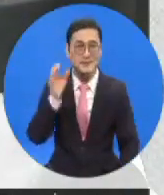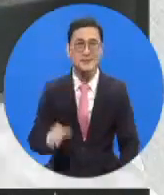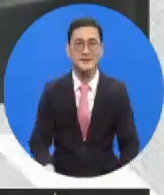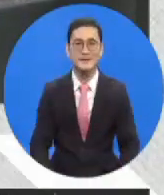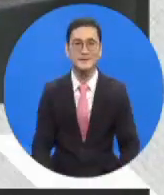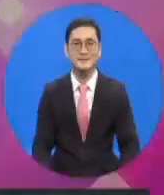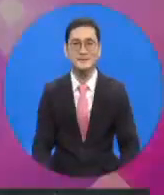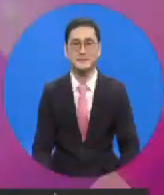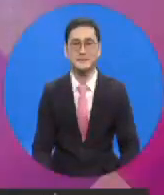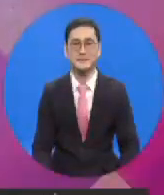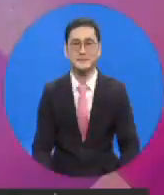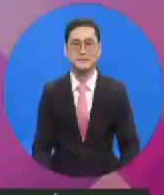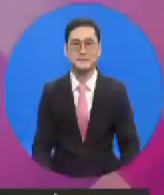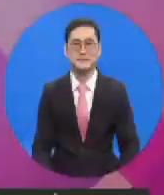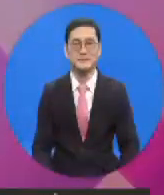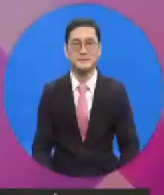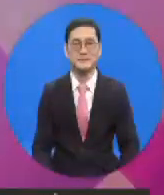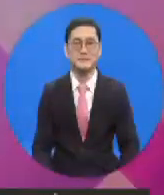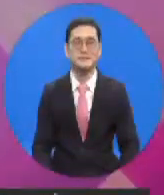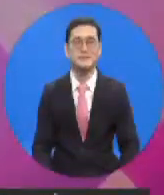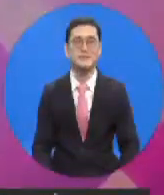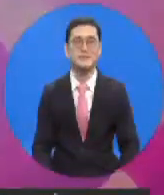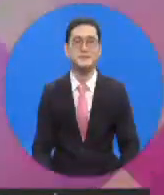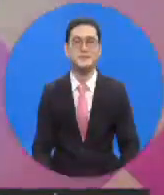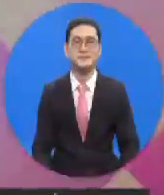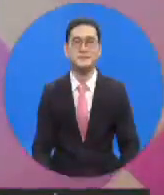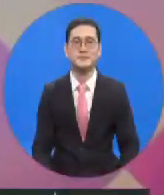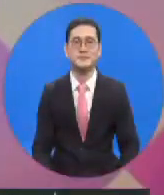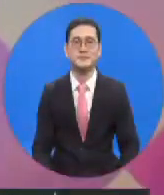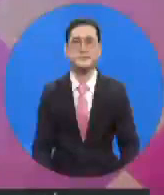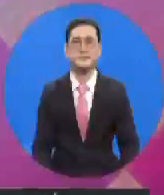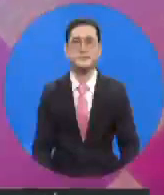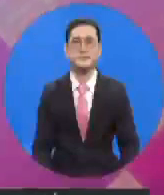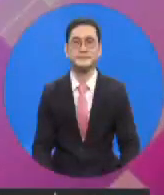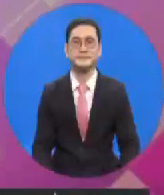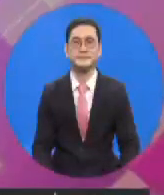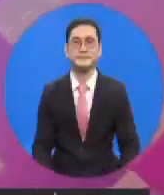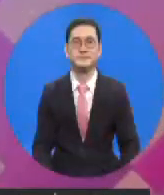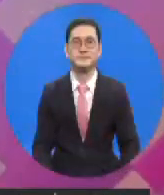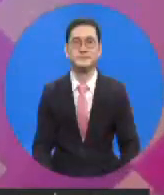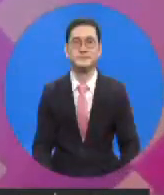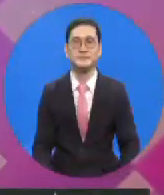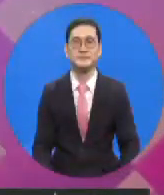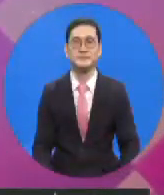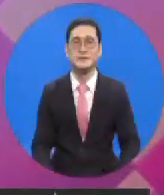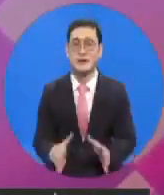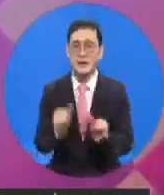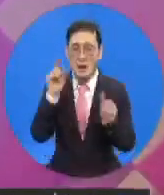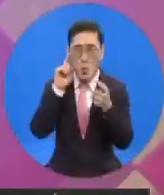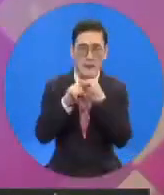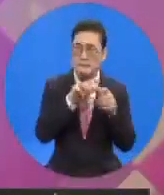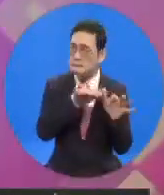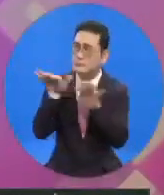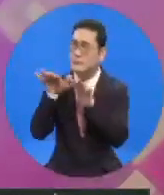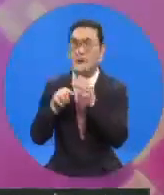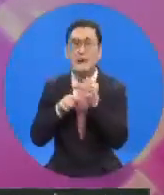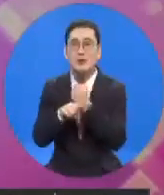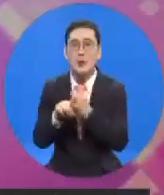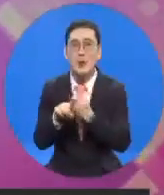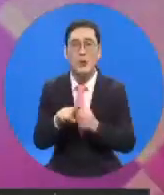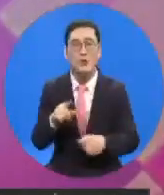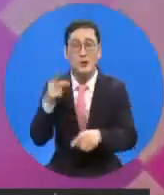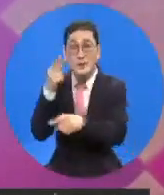이 코로나 백신 소식이 어젯밤에 알려졌는데 이렇게 많은 사람들의 관심을 받고 있는 이유 중에 하나가 유럽과 미국은